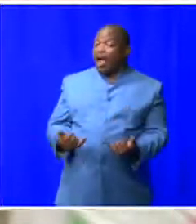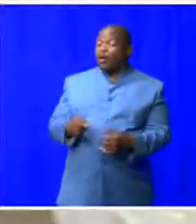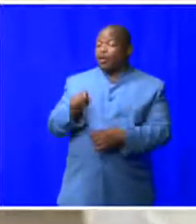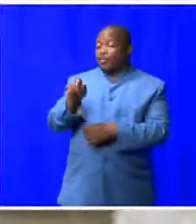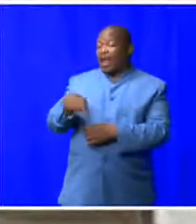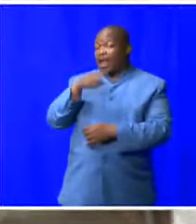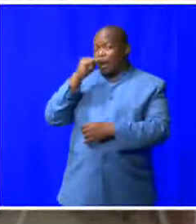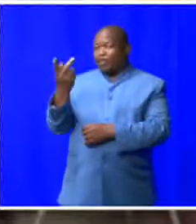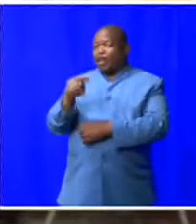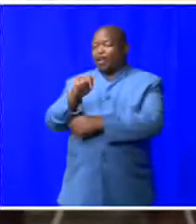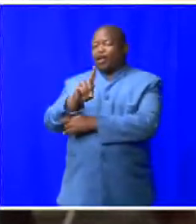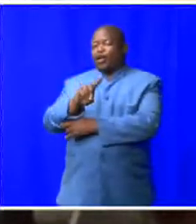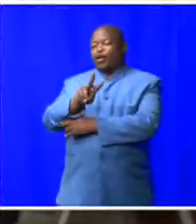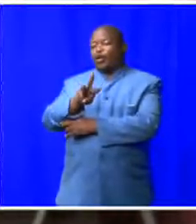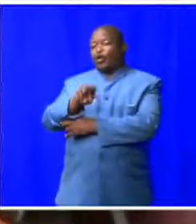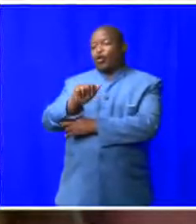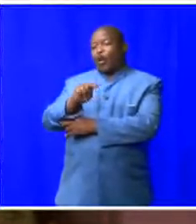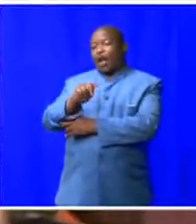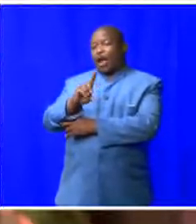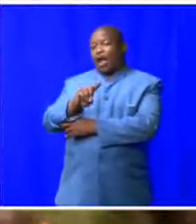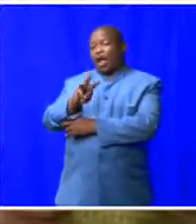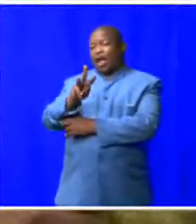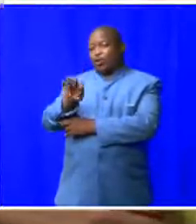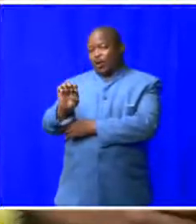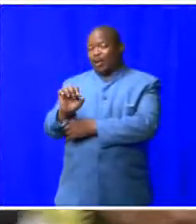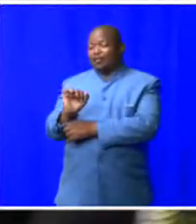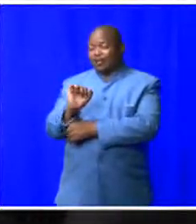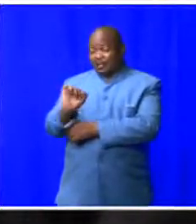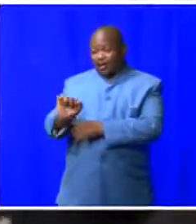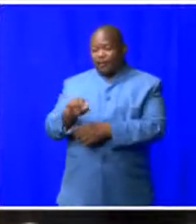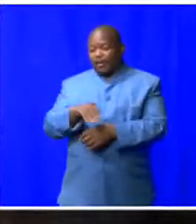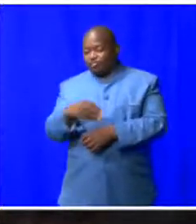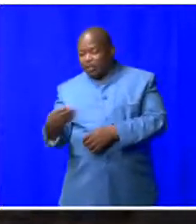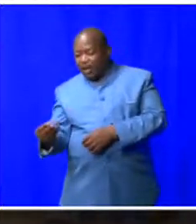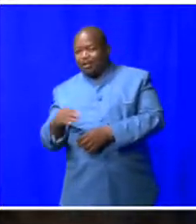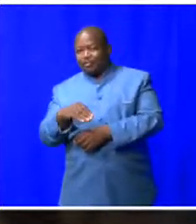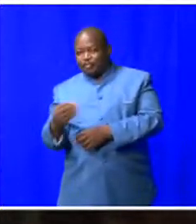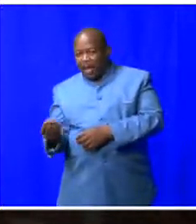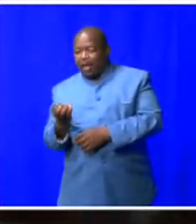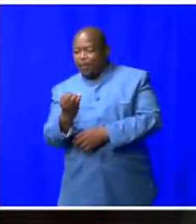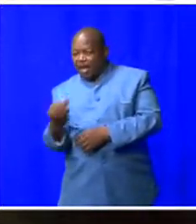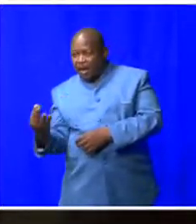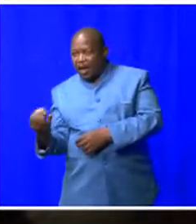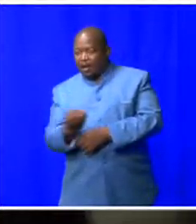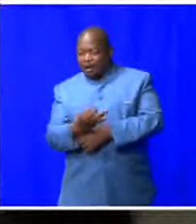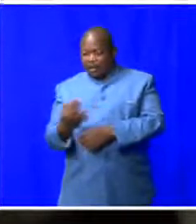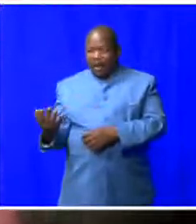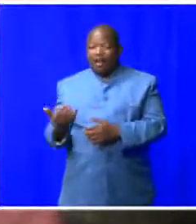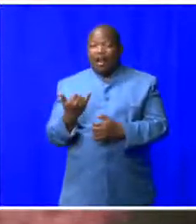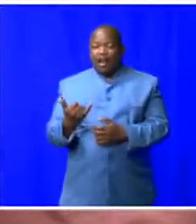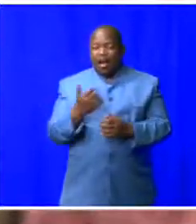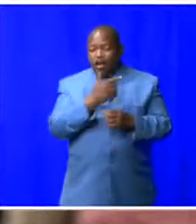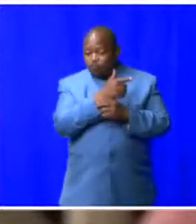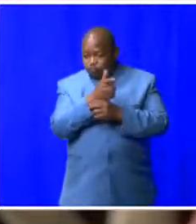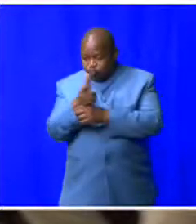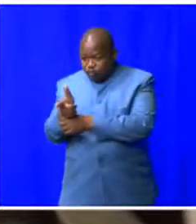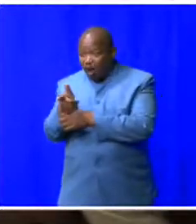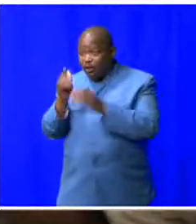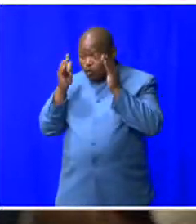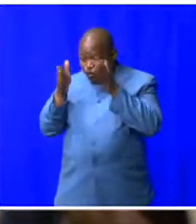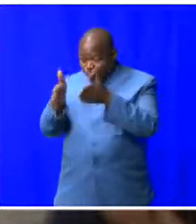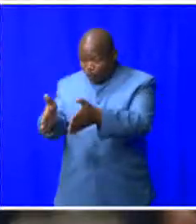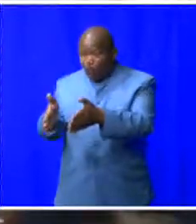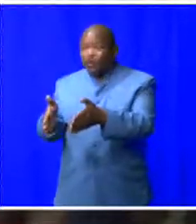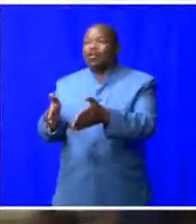lengitawucela nje kuthi umlangeni sisondzele ngakhona la kubalwa ngakhona seka kukhombise kubalwa nemanconywa ke nabo bogalajane